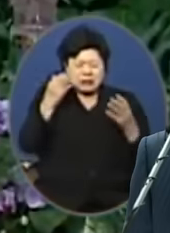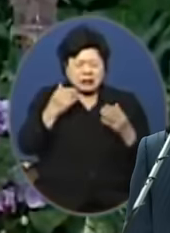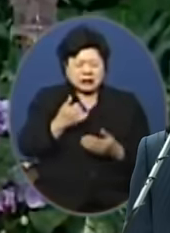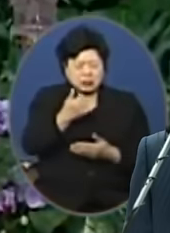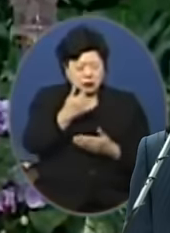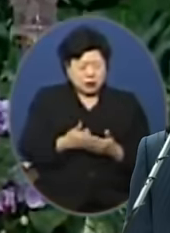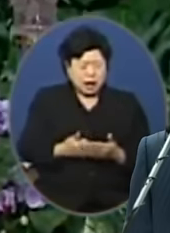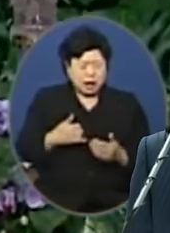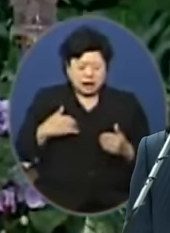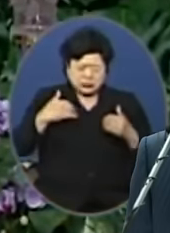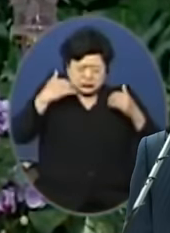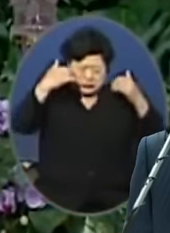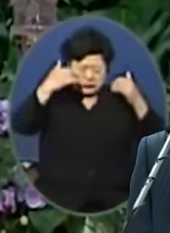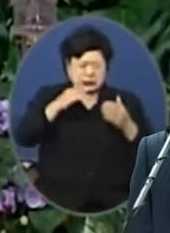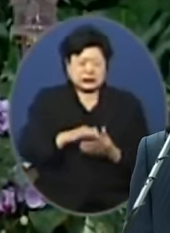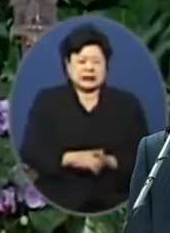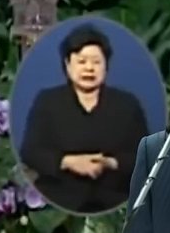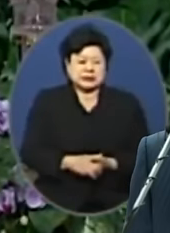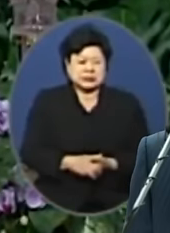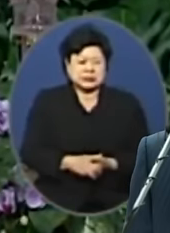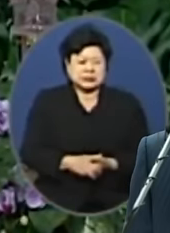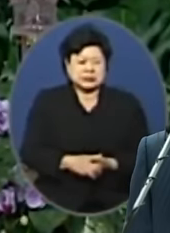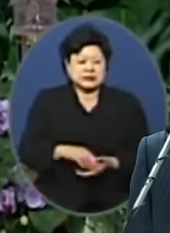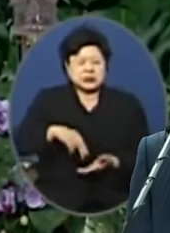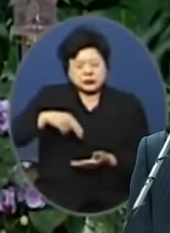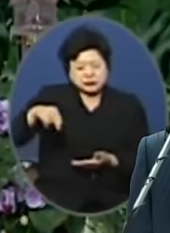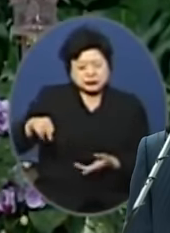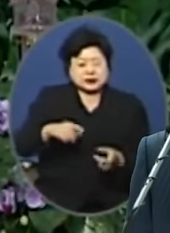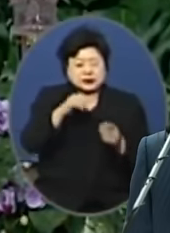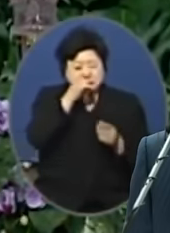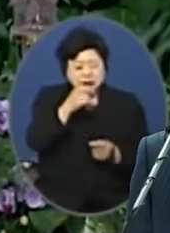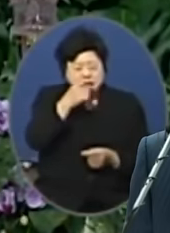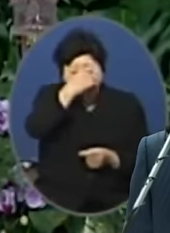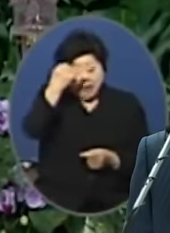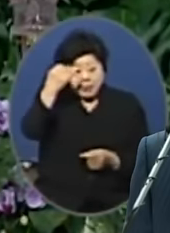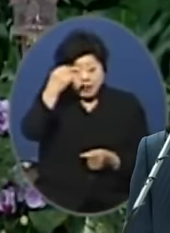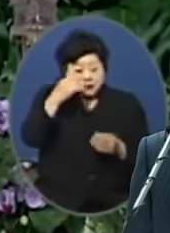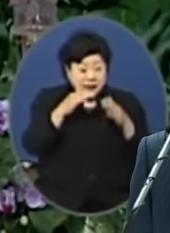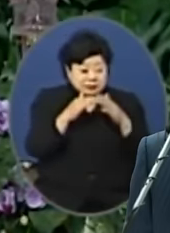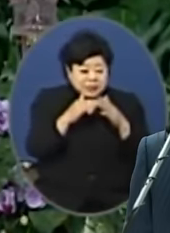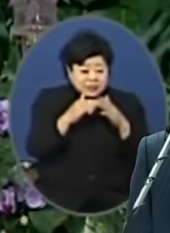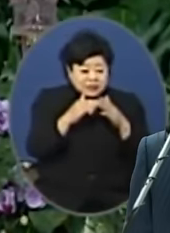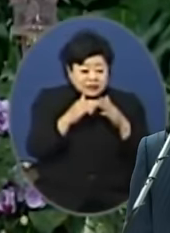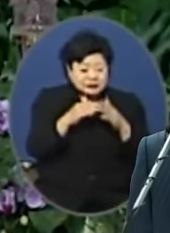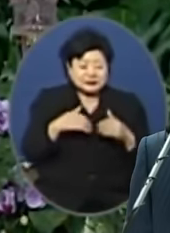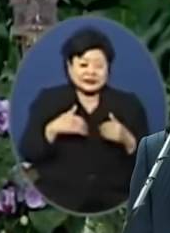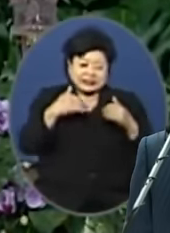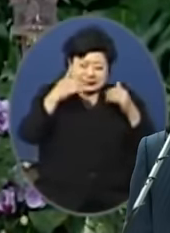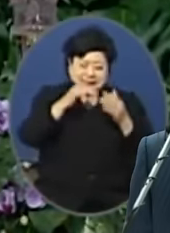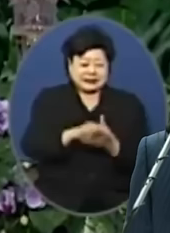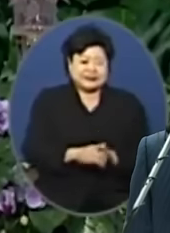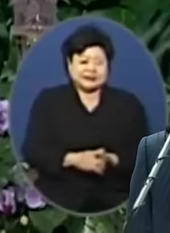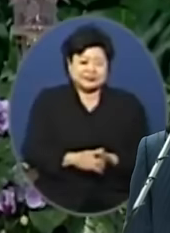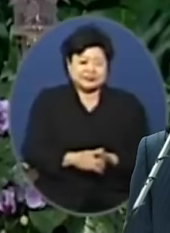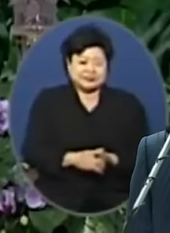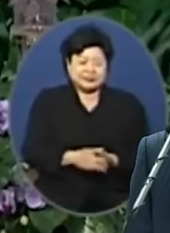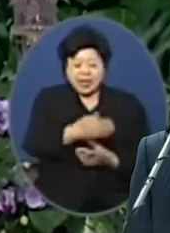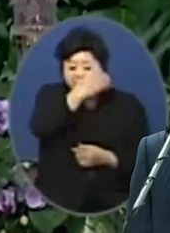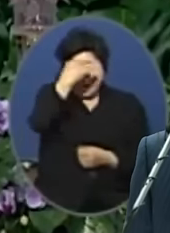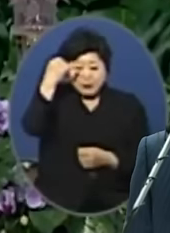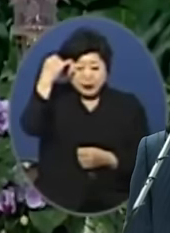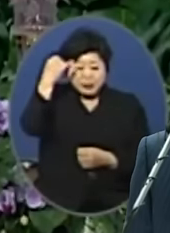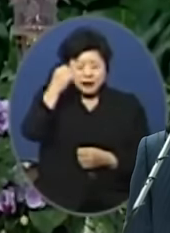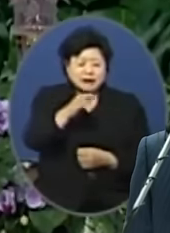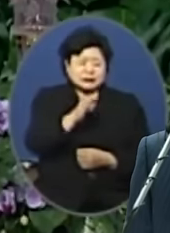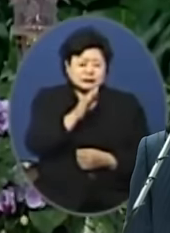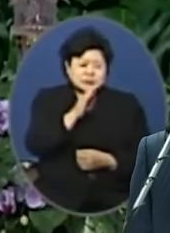고아로서 사생자로서 태어나서 떠돌림을 많이 받았는데 할머니 집에서 자랐습니다. 그러니까 할머니가